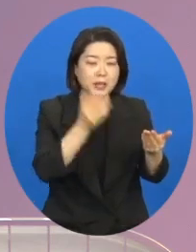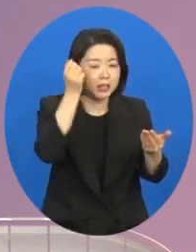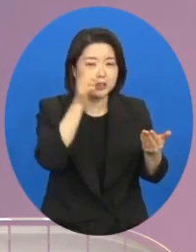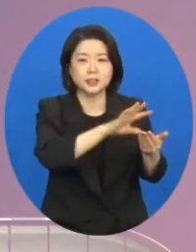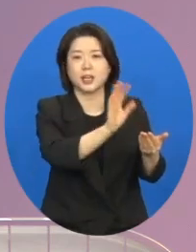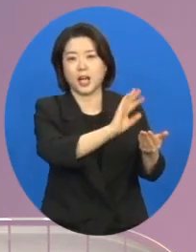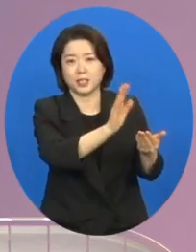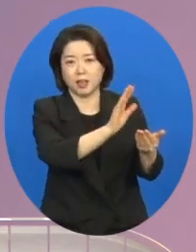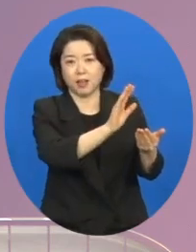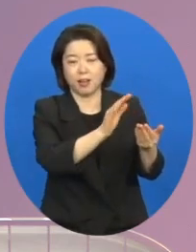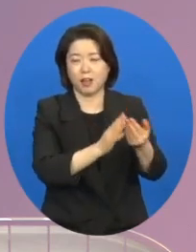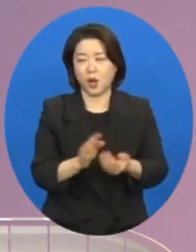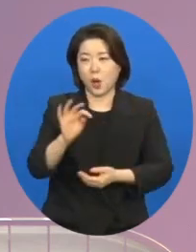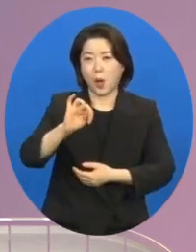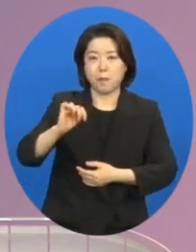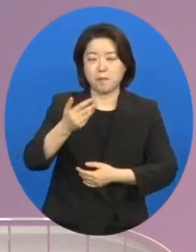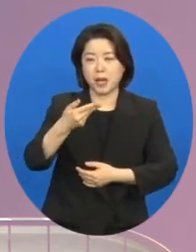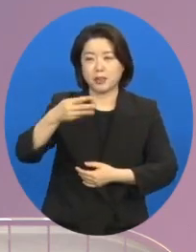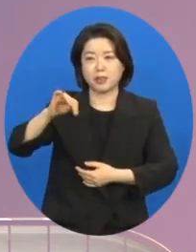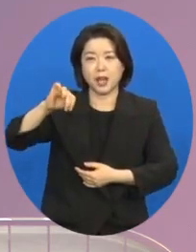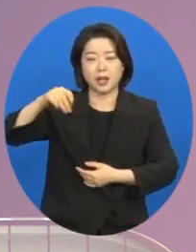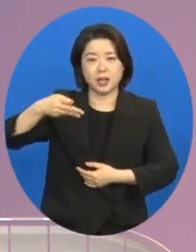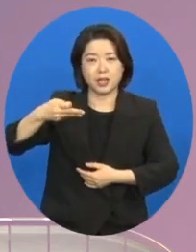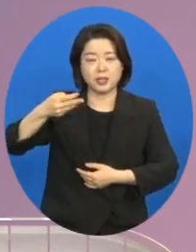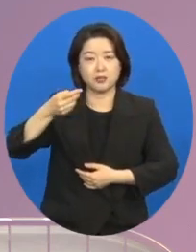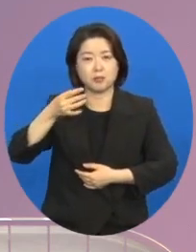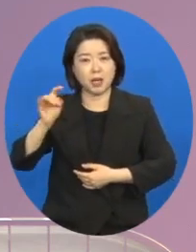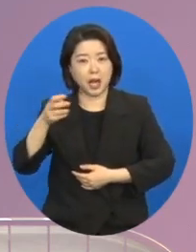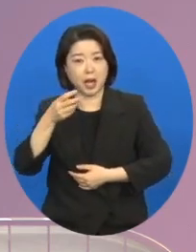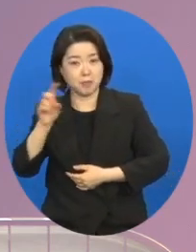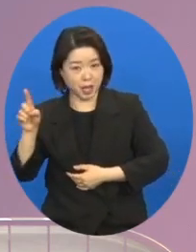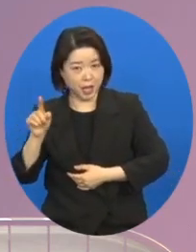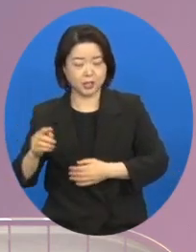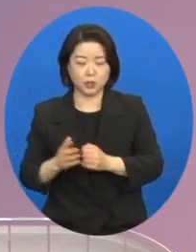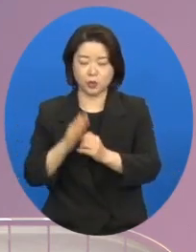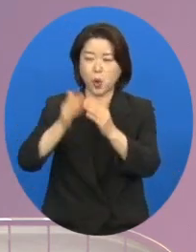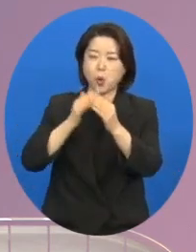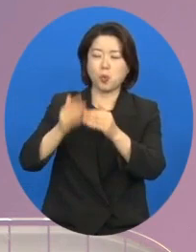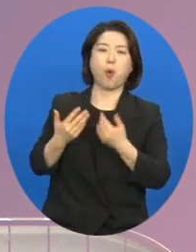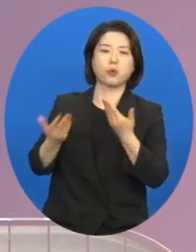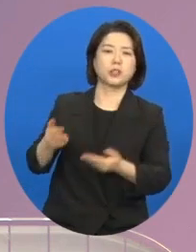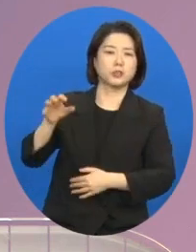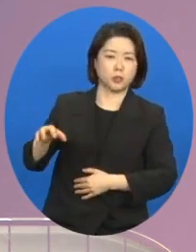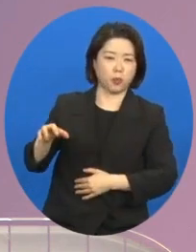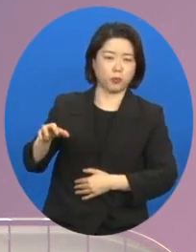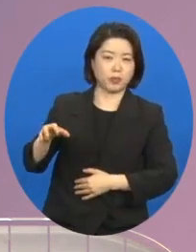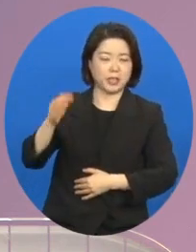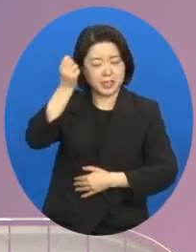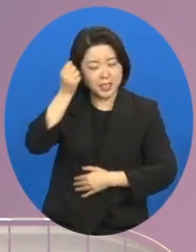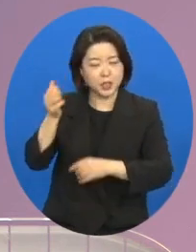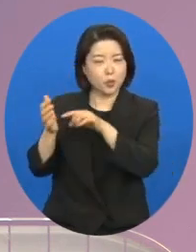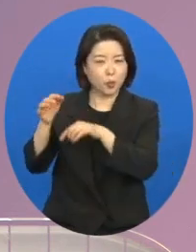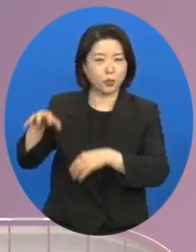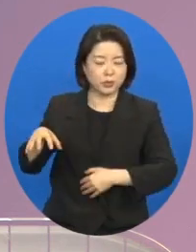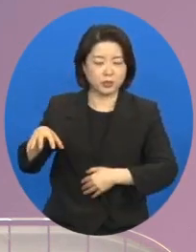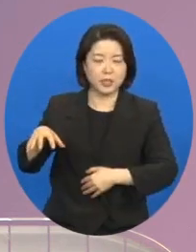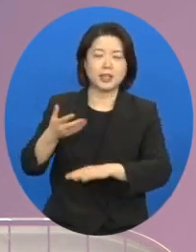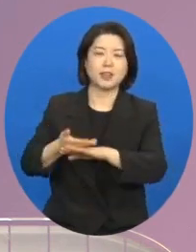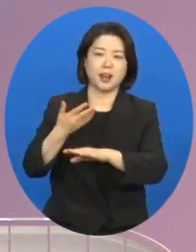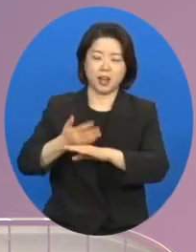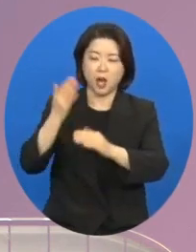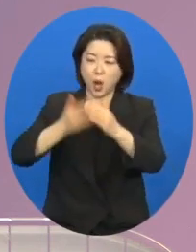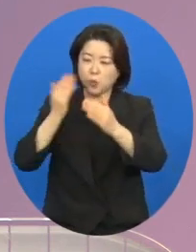카탈리마는 공공 쉼터를 말합니다. 그래서 여행자들이 하루를 이렇게 피해서 이렇게 숨을 수 있는, 묵을 수